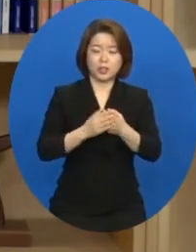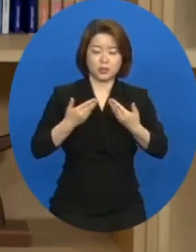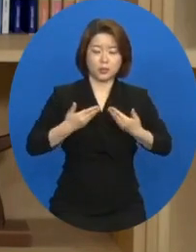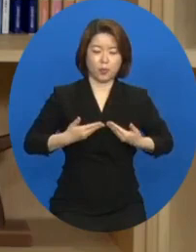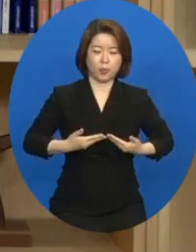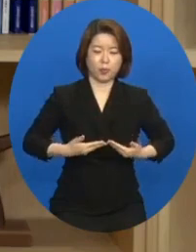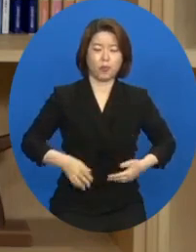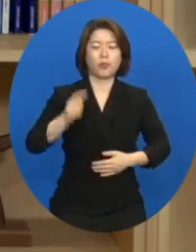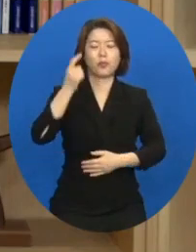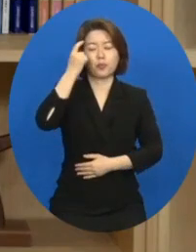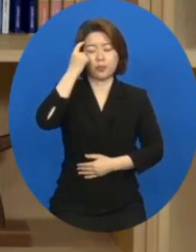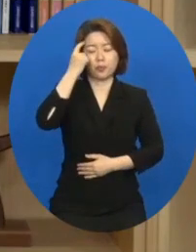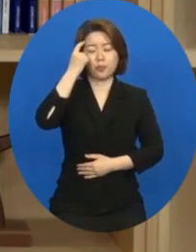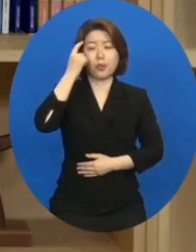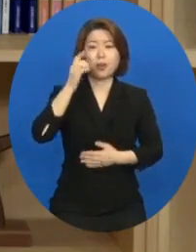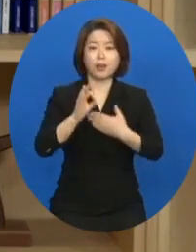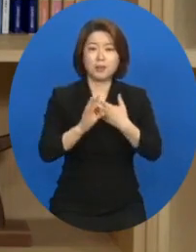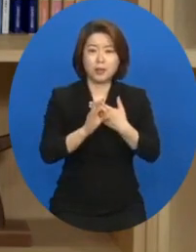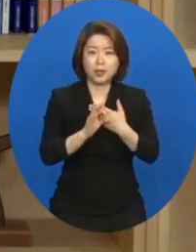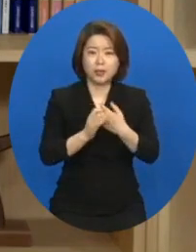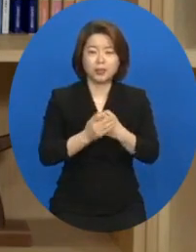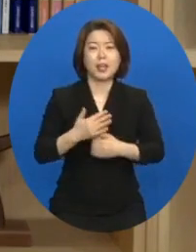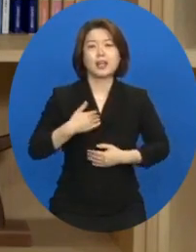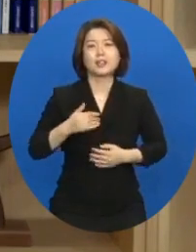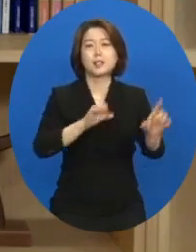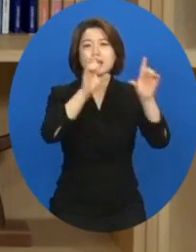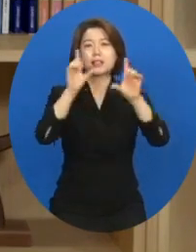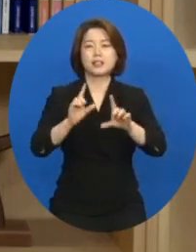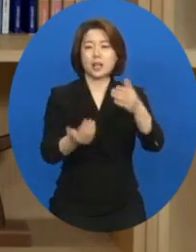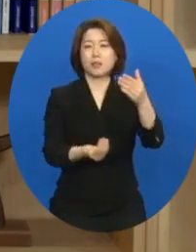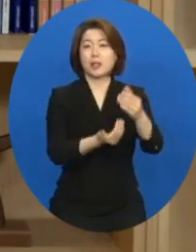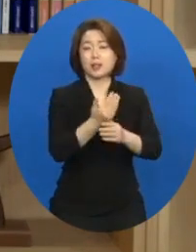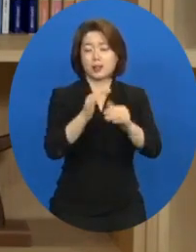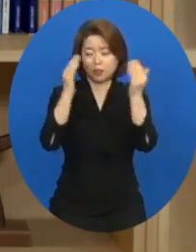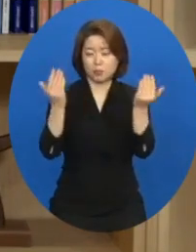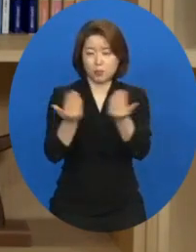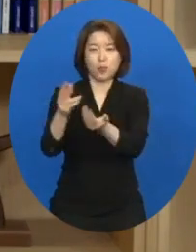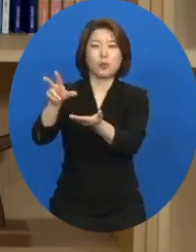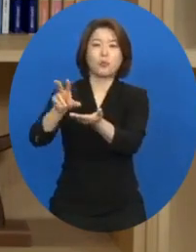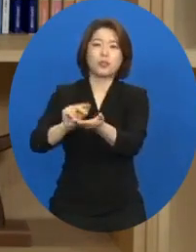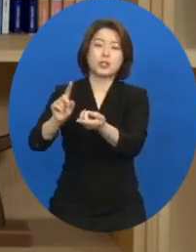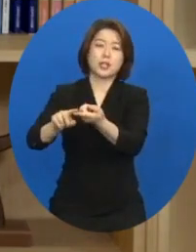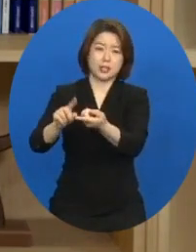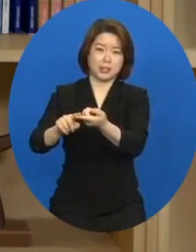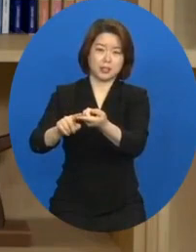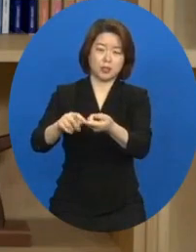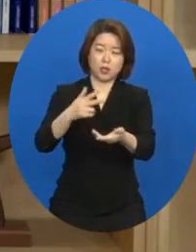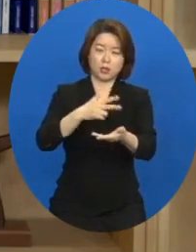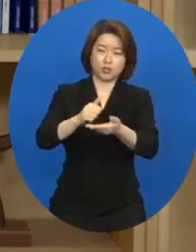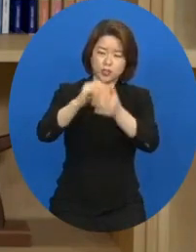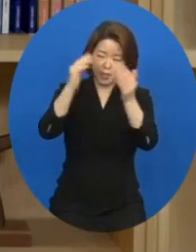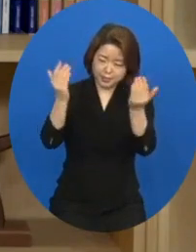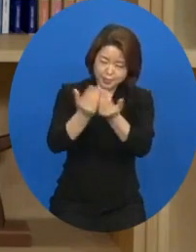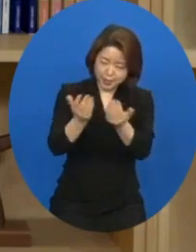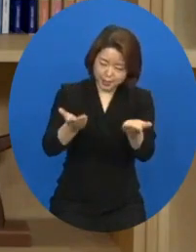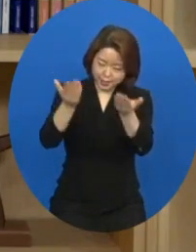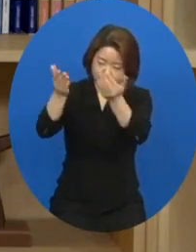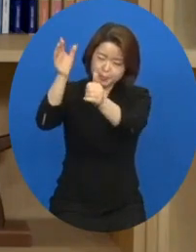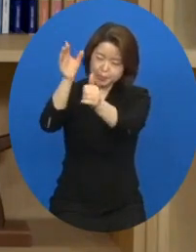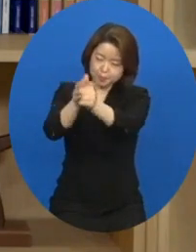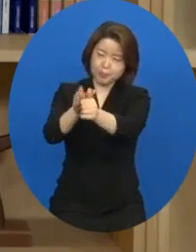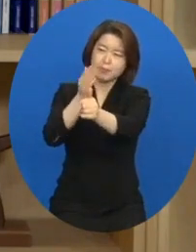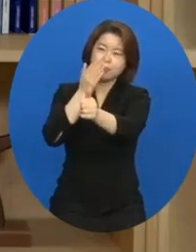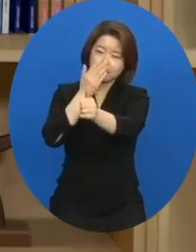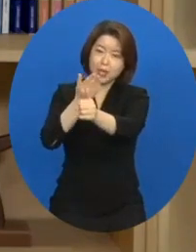하면 그러면 제 삶에 일어나는 모든 문제들에 대해서 주님께 완전히 맡길 수가 있게 되는 것을